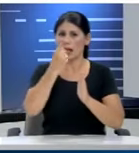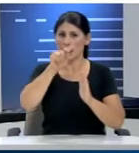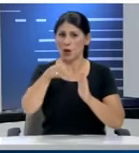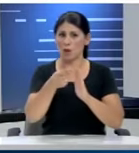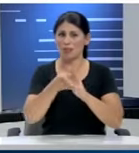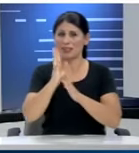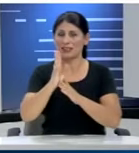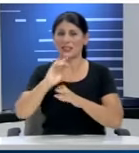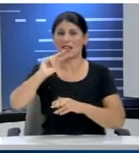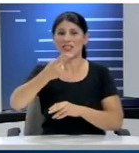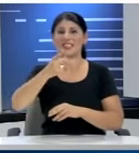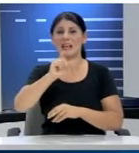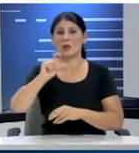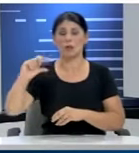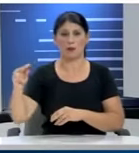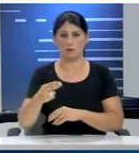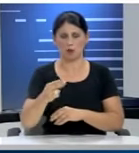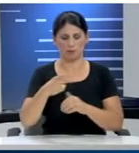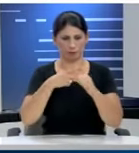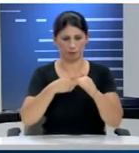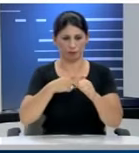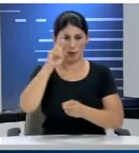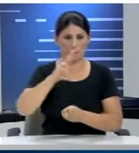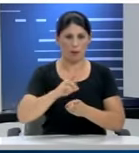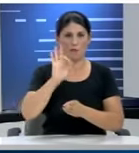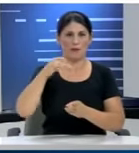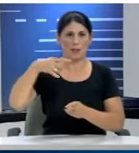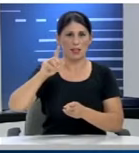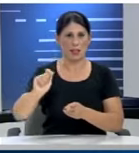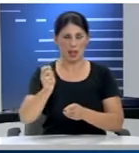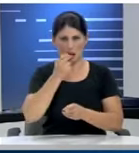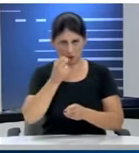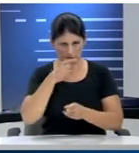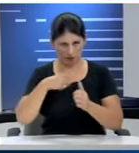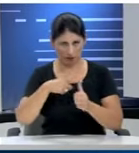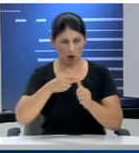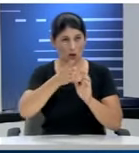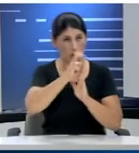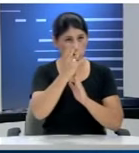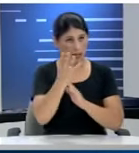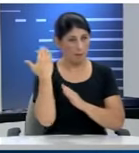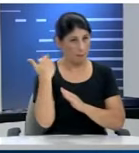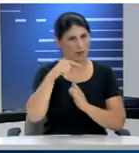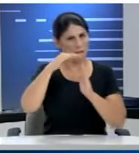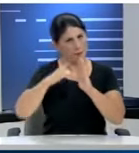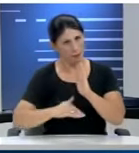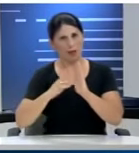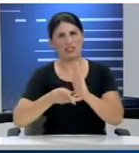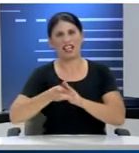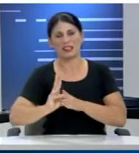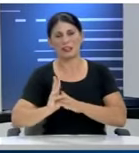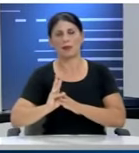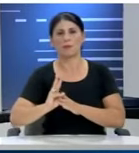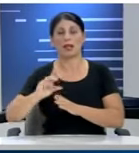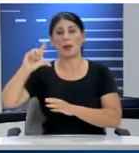δισεκατομμυρίων ευρώ. Τη μείωση του φόρου προστέμενης αξίας στην εστίαση από το 24 στο 13, τη μείωση του ΦΠΑ